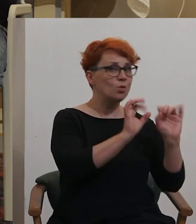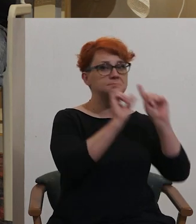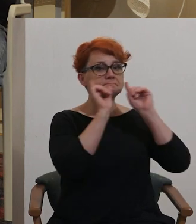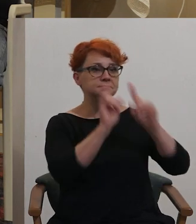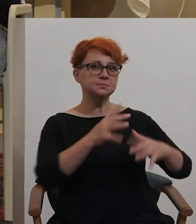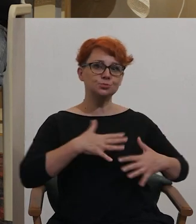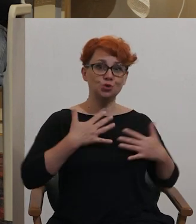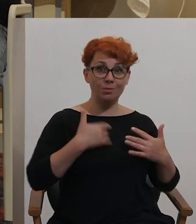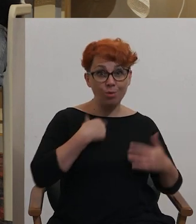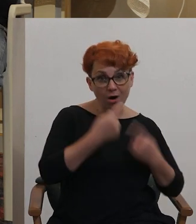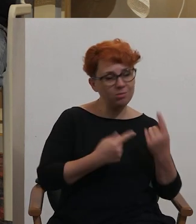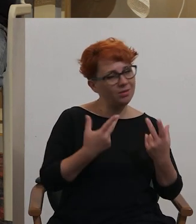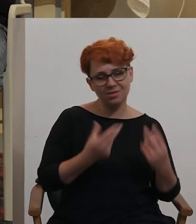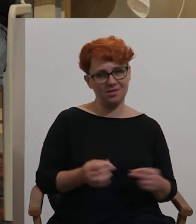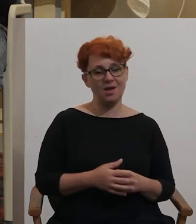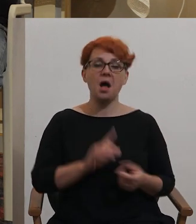rzeczywistych przeżyciach,